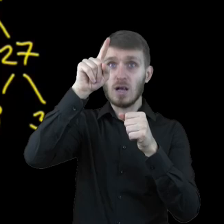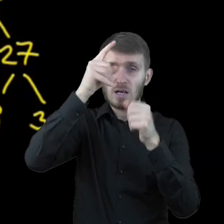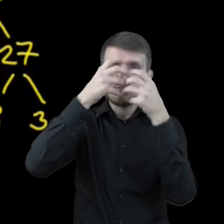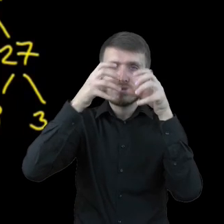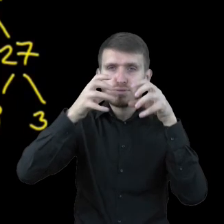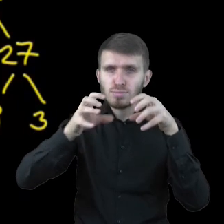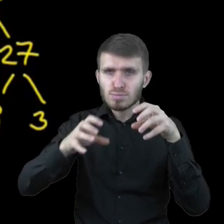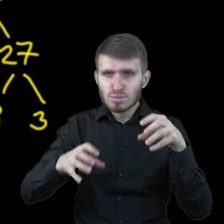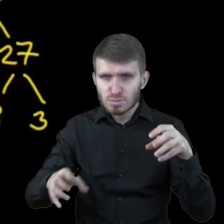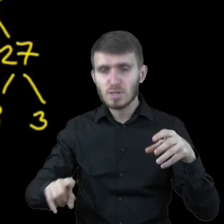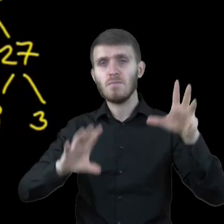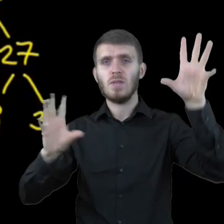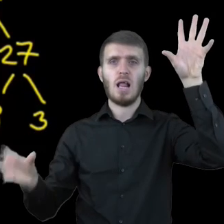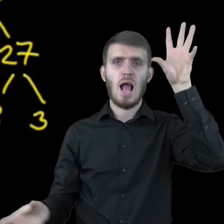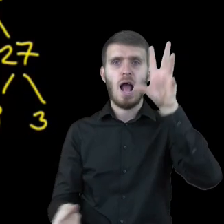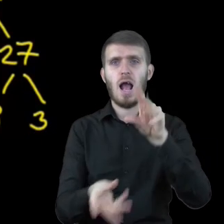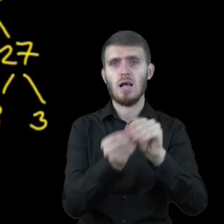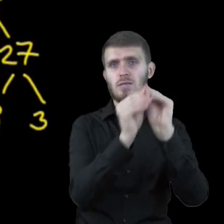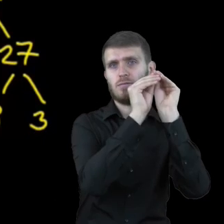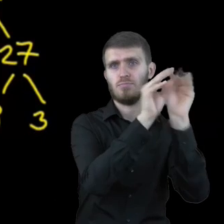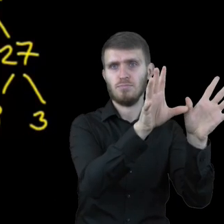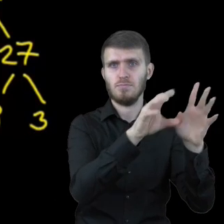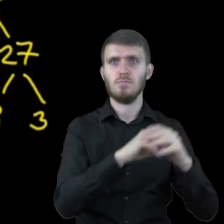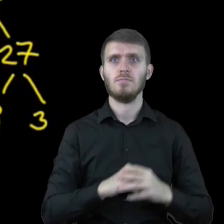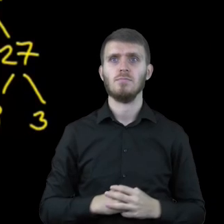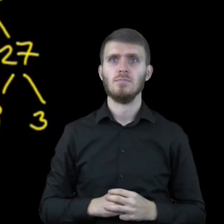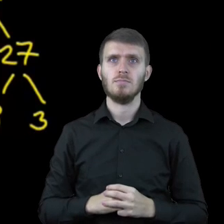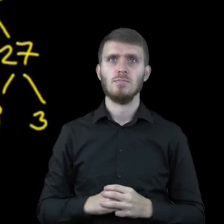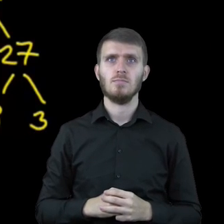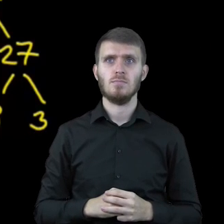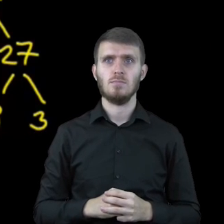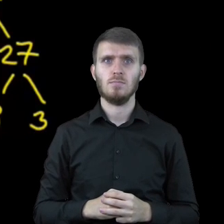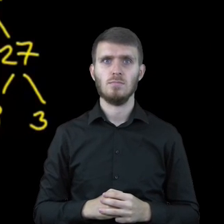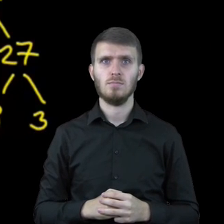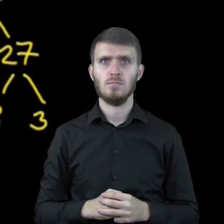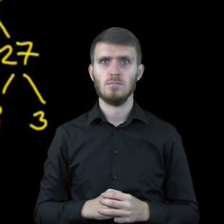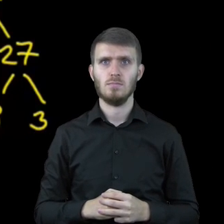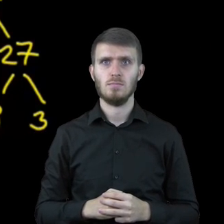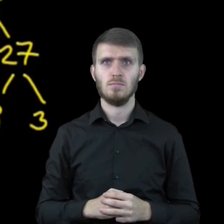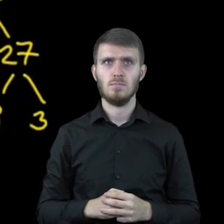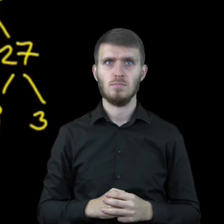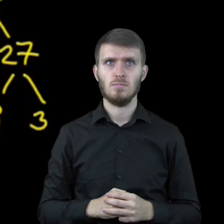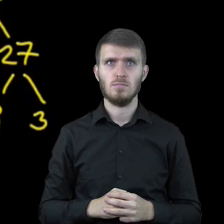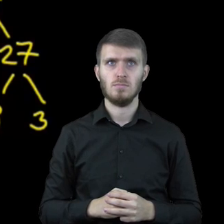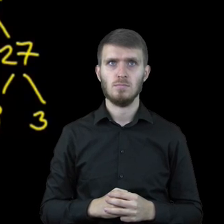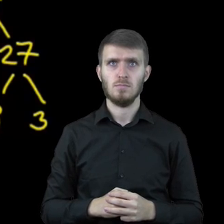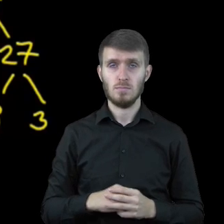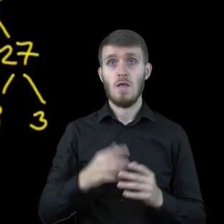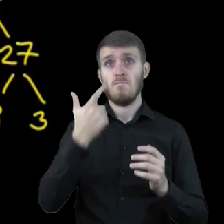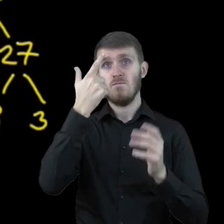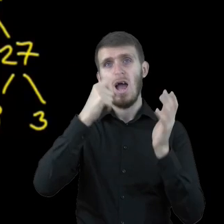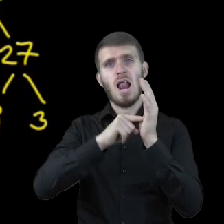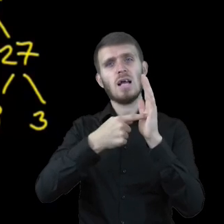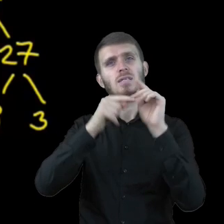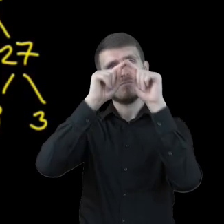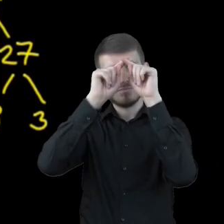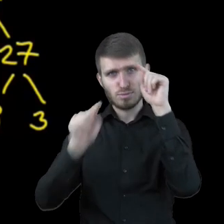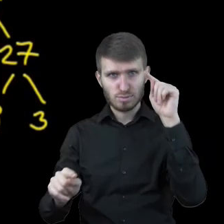to jest inaczej. 2 razy 2 razy 2 razy 2, czyli mamy tutaj 4, 8, 16